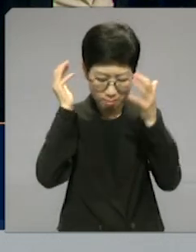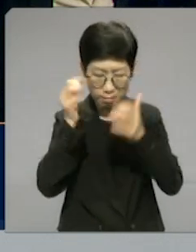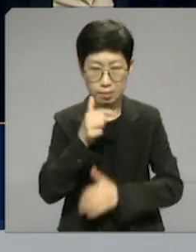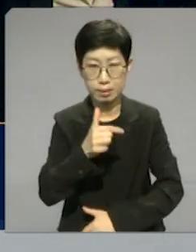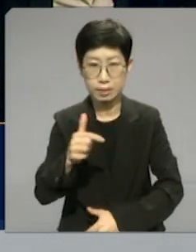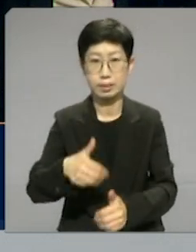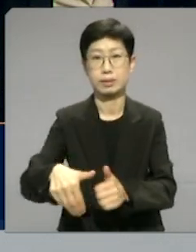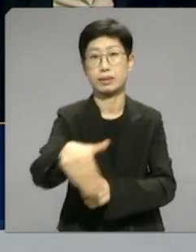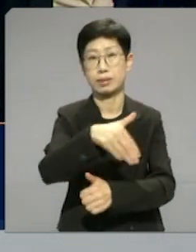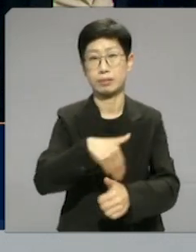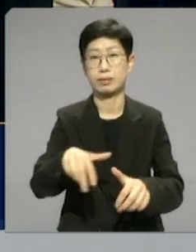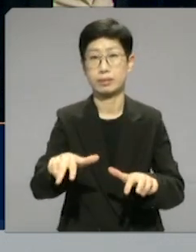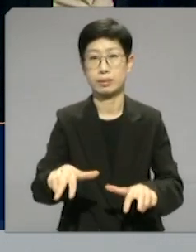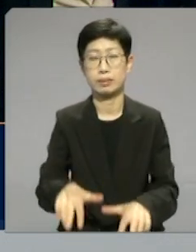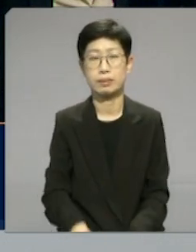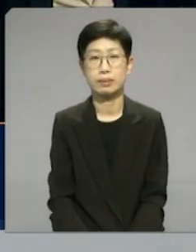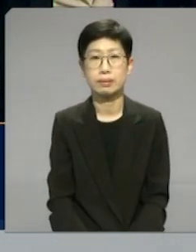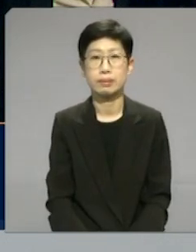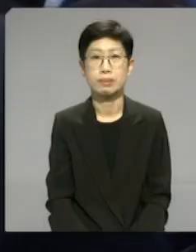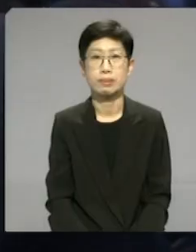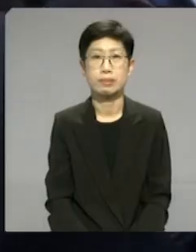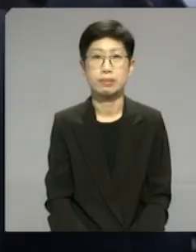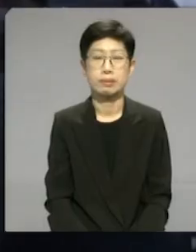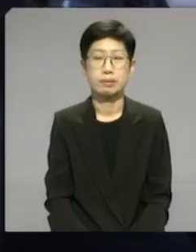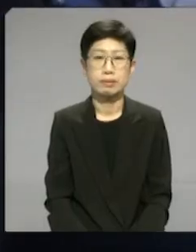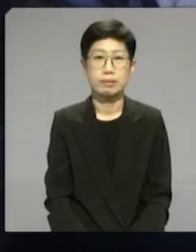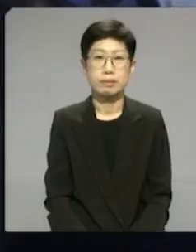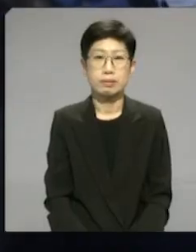김준호 월드리포터입니다.